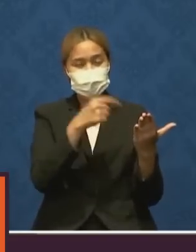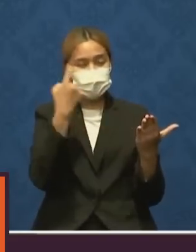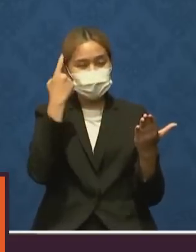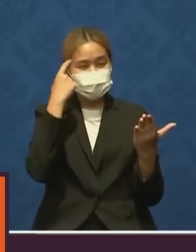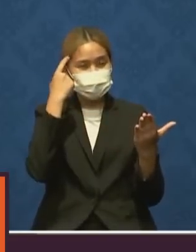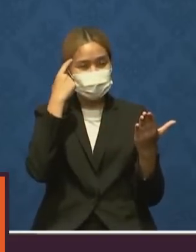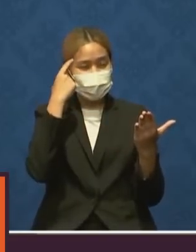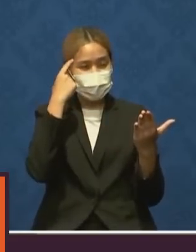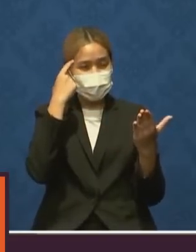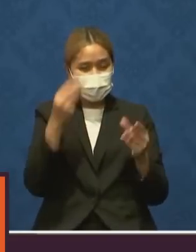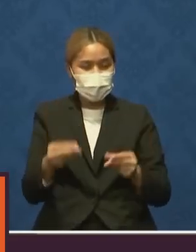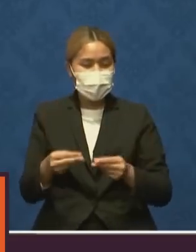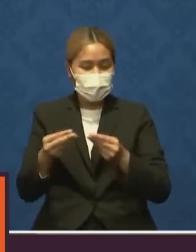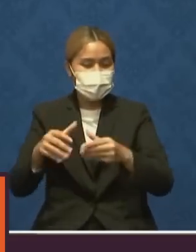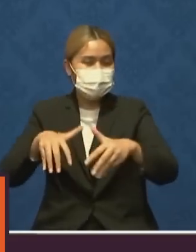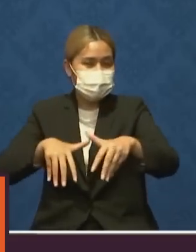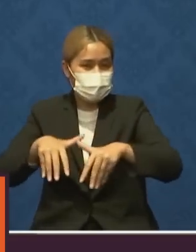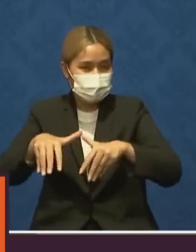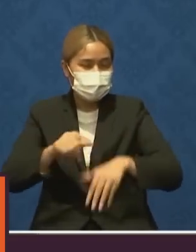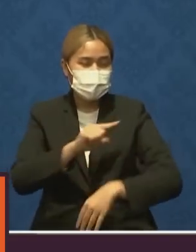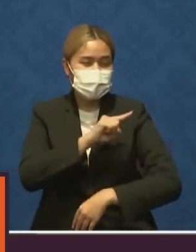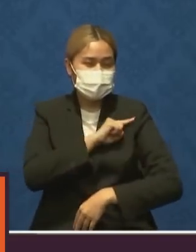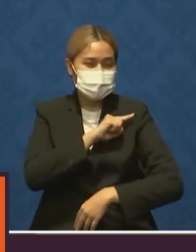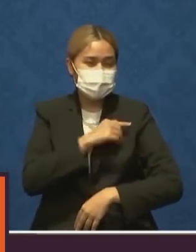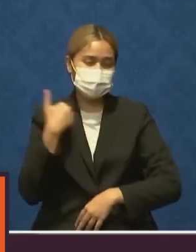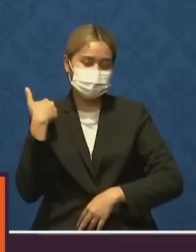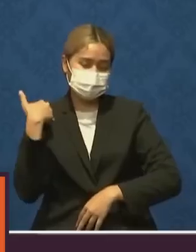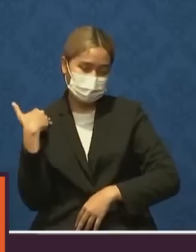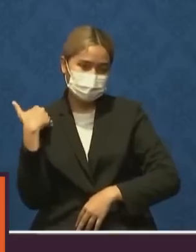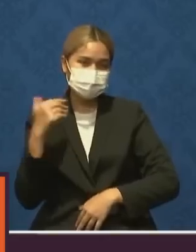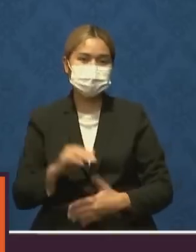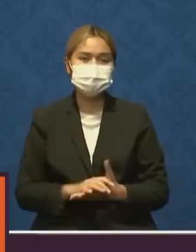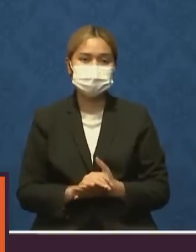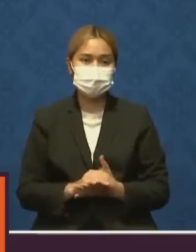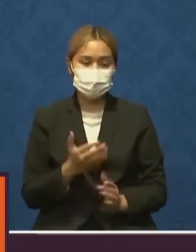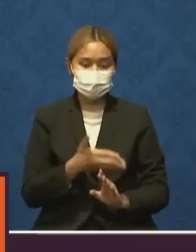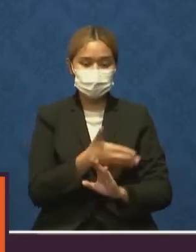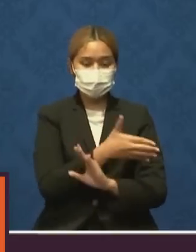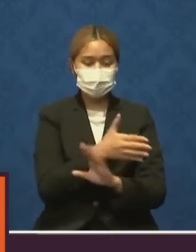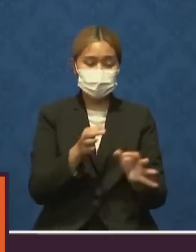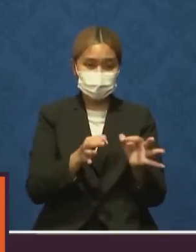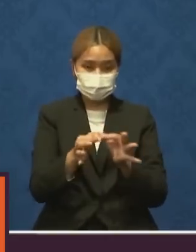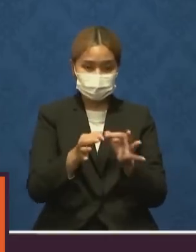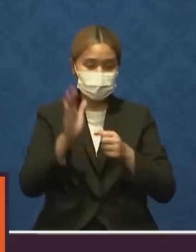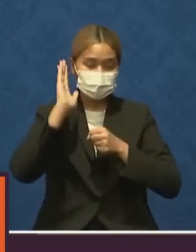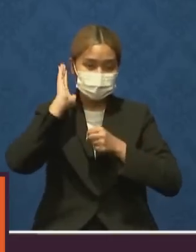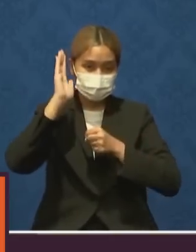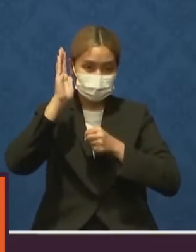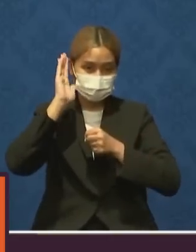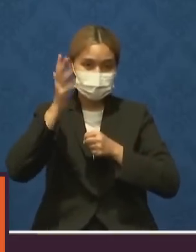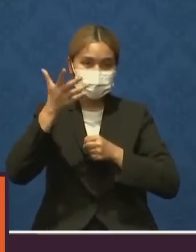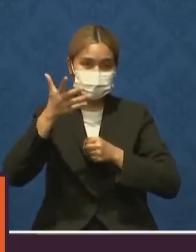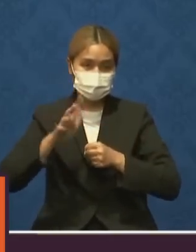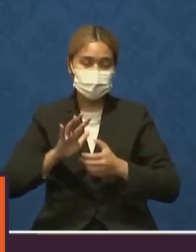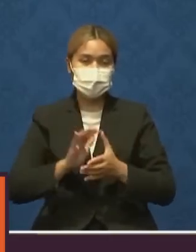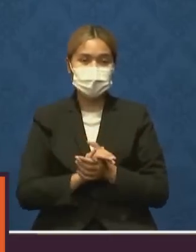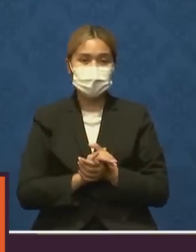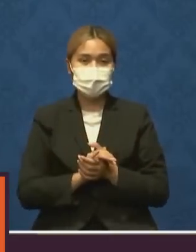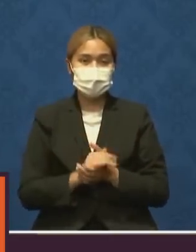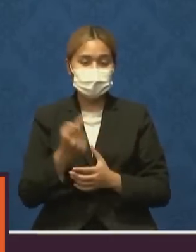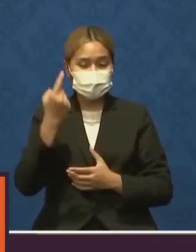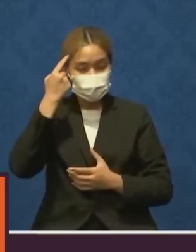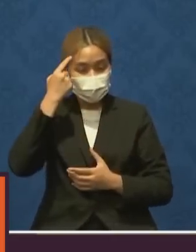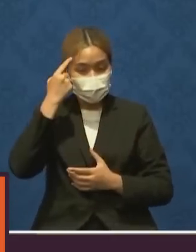สาหกรรมอย่างทผมบายไ้ครับผมสนัสนยให้มการเปลี่ยนจขยะมาเป็พณ physicist